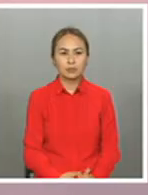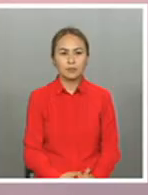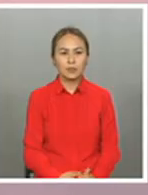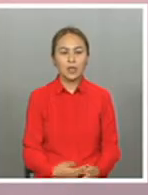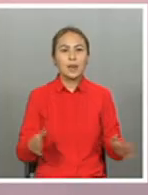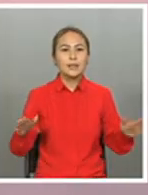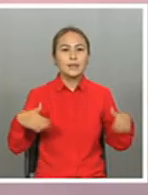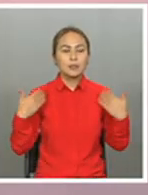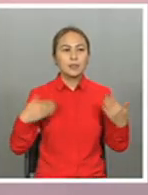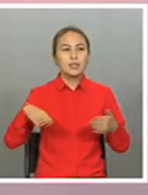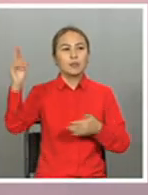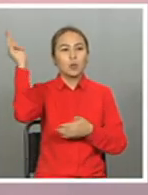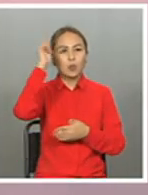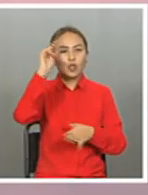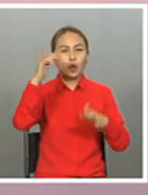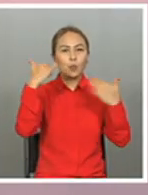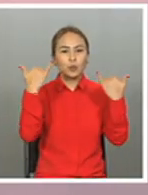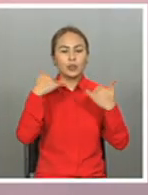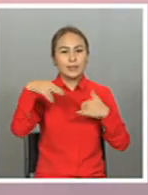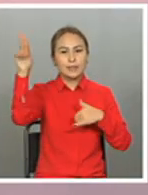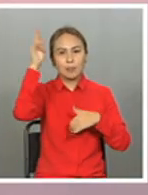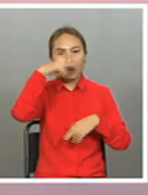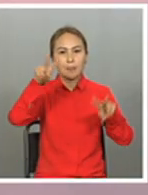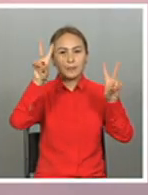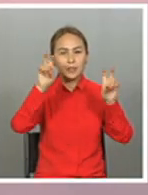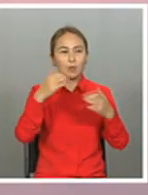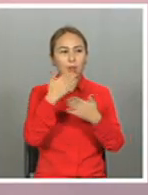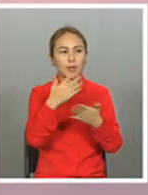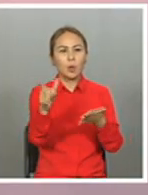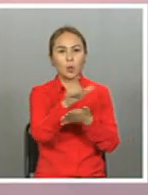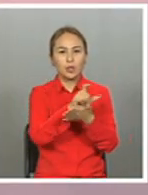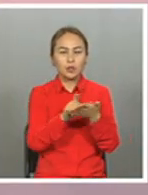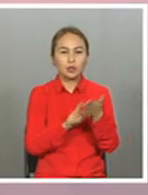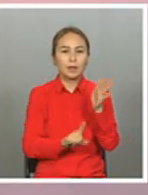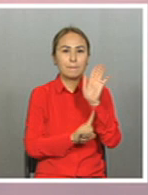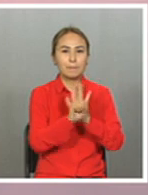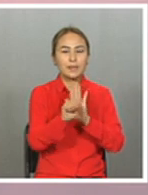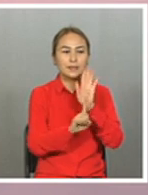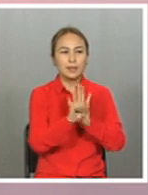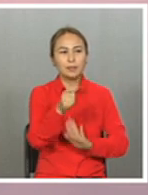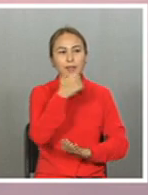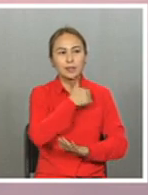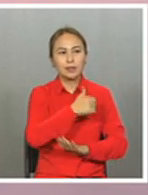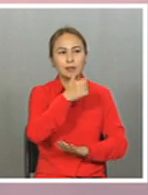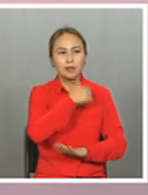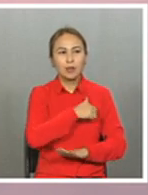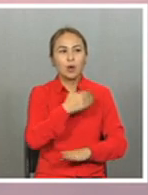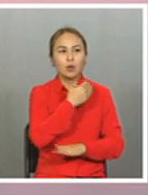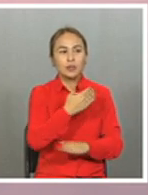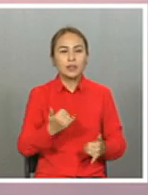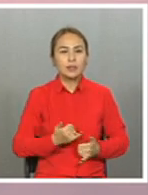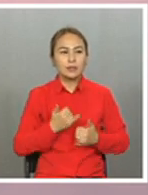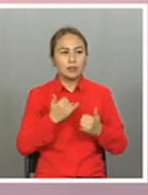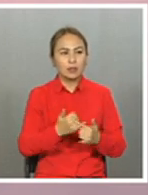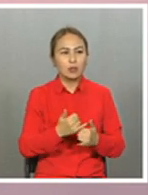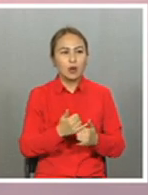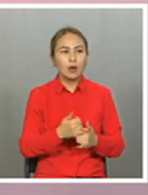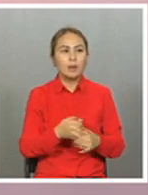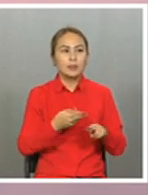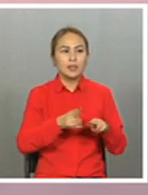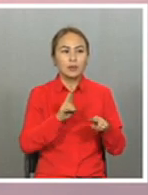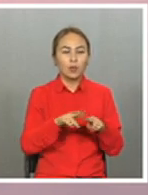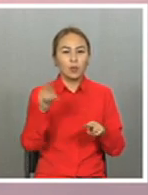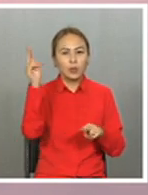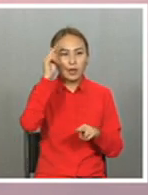Сәлеметсіңдер ме оқушылар, бүгінгі сабағымызды мына өлең жолдарымен бастағым келеді. Өзіңе зер сал,